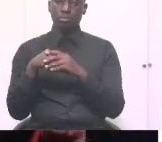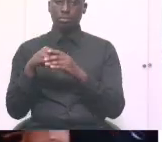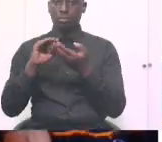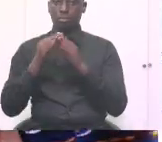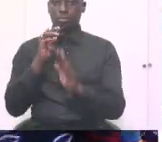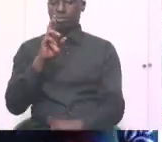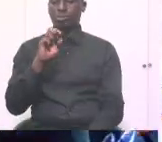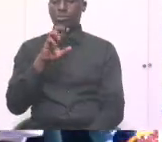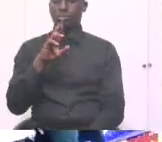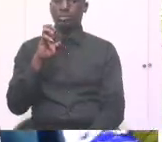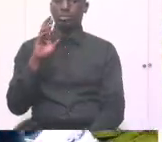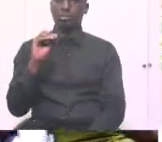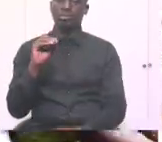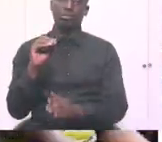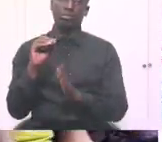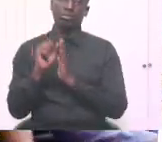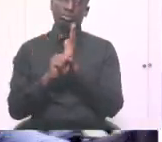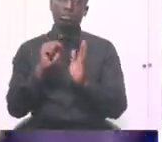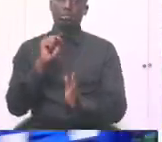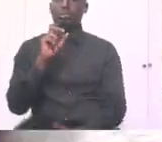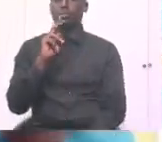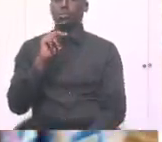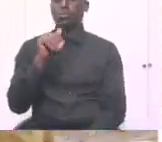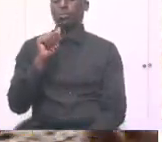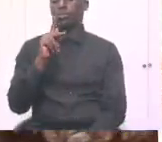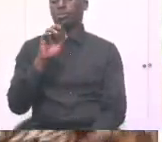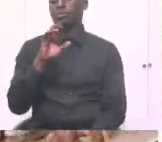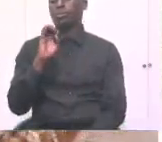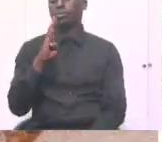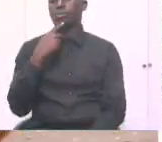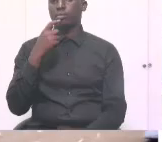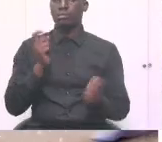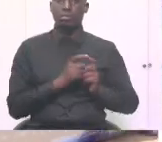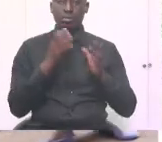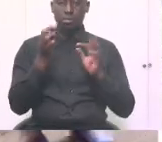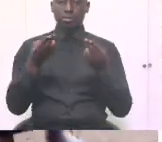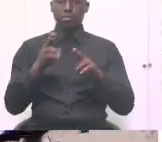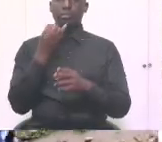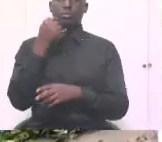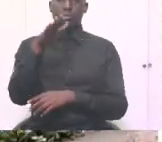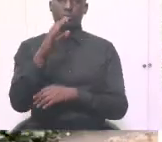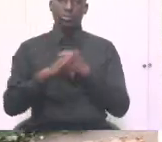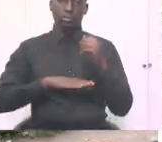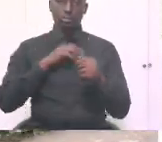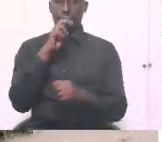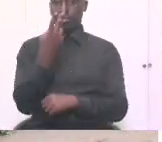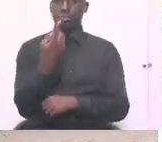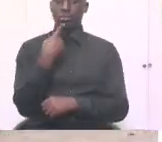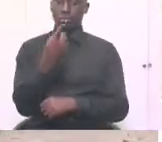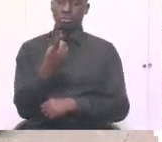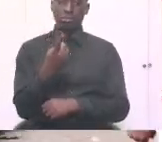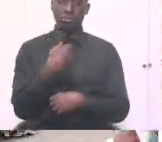wa Rugerero akagari ka Gikombe umurenge wa Nyakiriba mu karere ka Rubavu uvuga ko wababajwe n'ibyabaye ku mwana wabo w'imyaka 2, banavuga